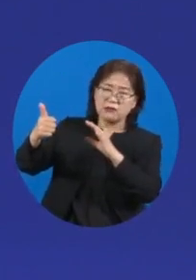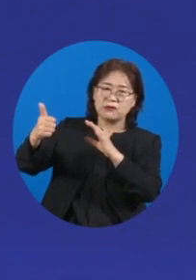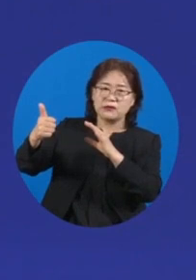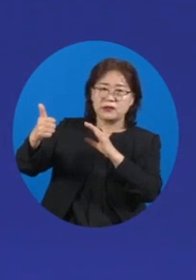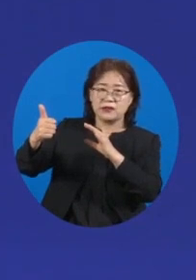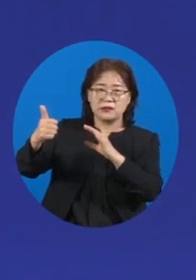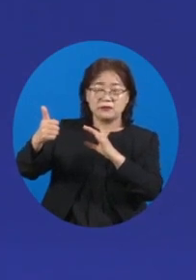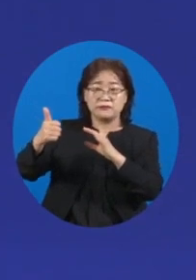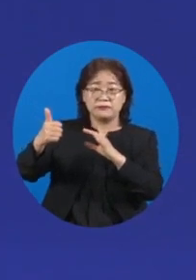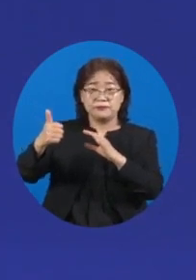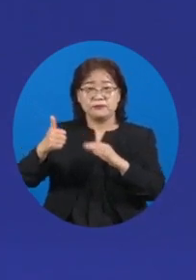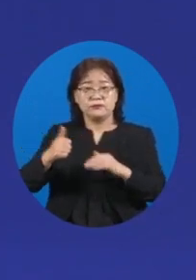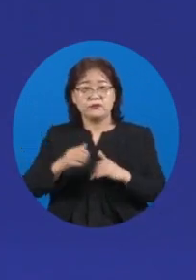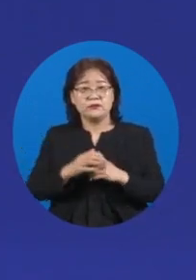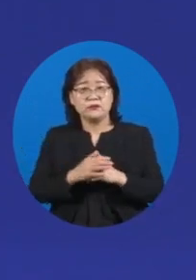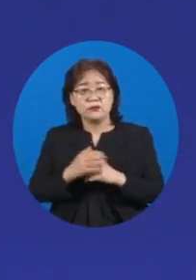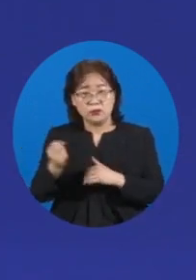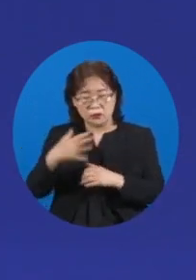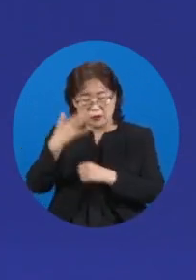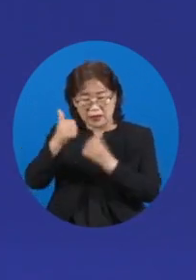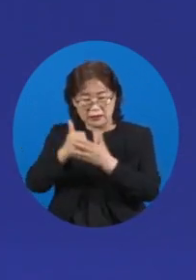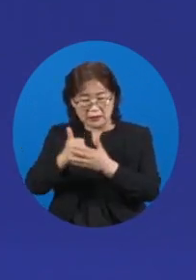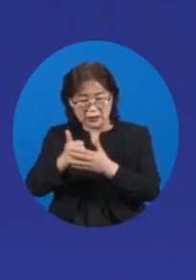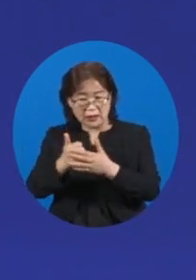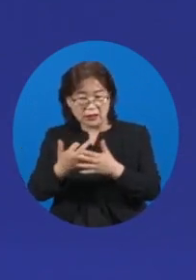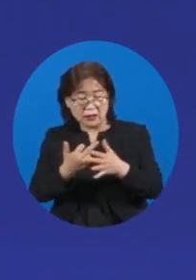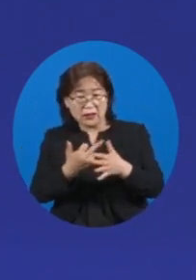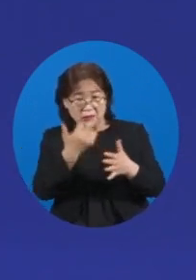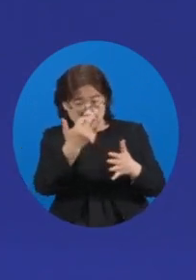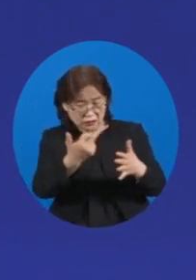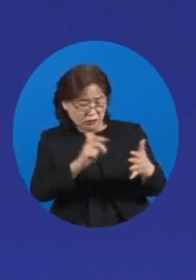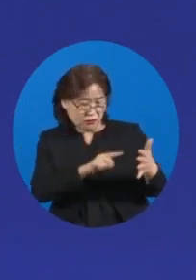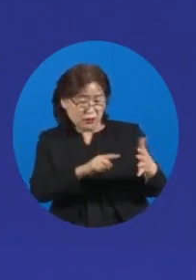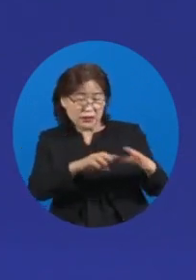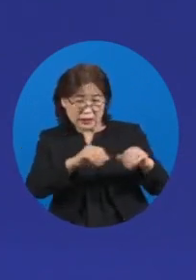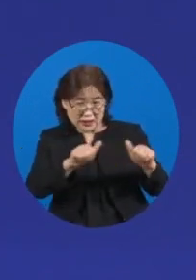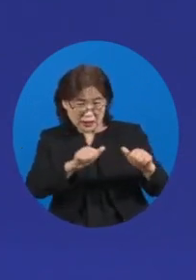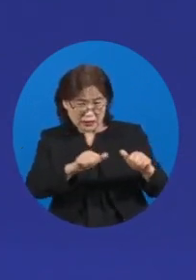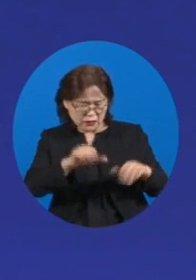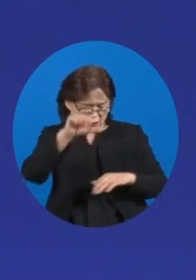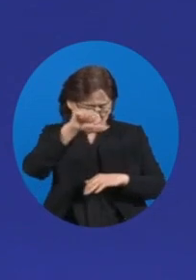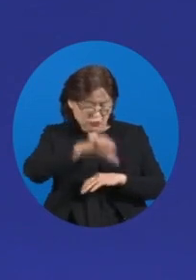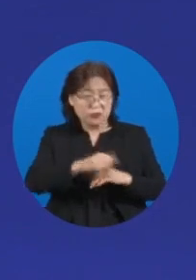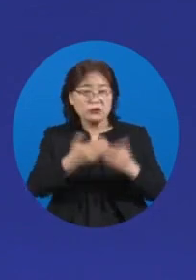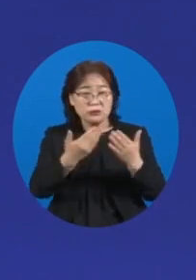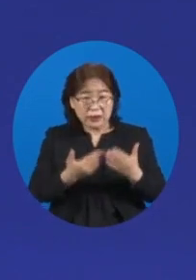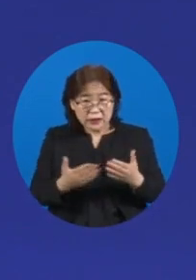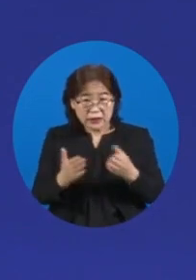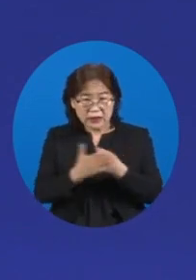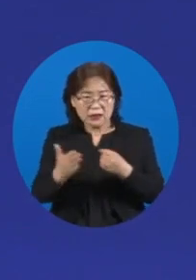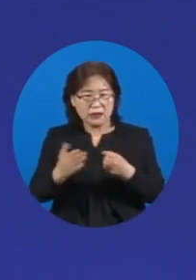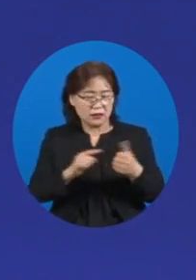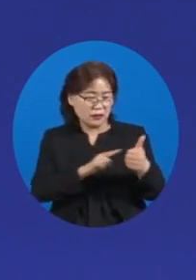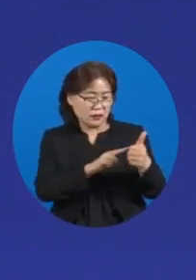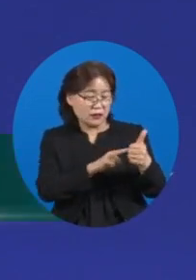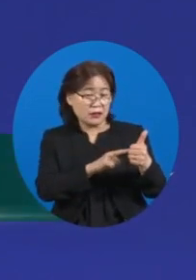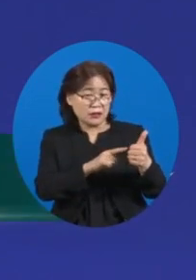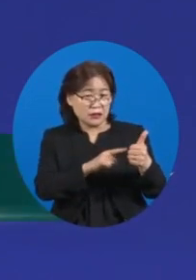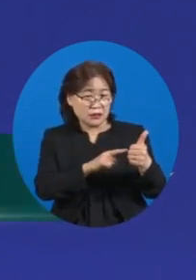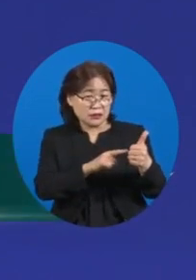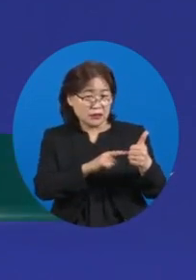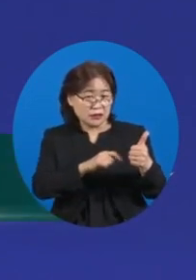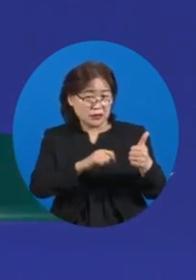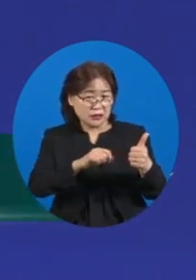있다는걸 그리고 하나님은 가인에게 땅에서 저주를 받은 이 땅에서의